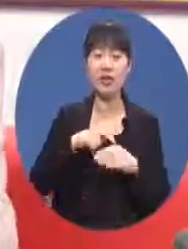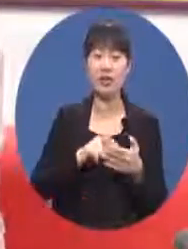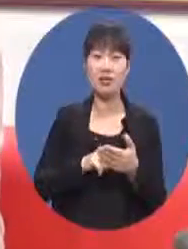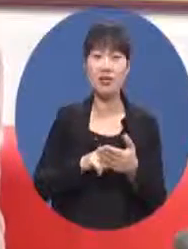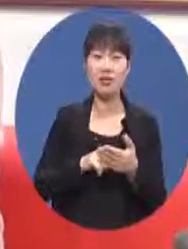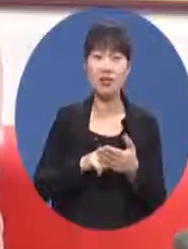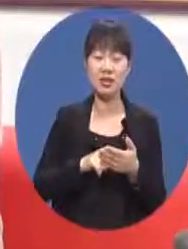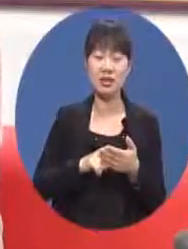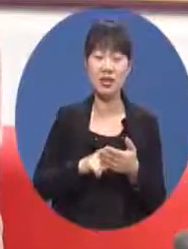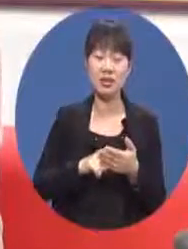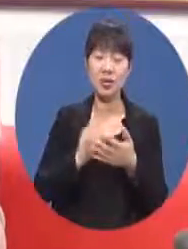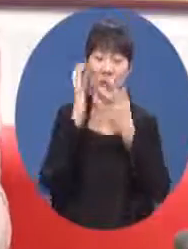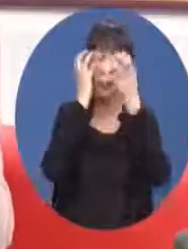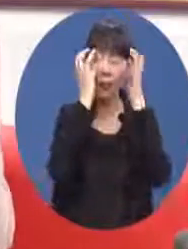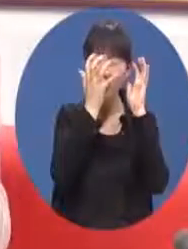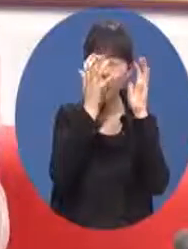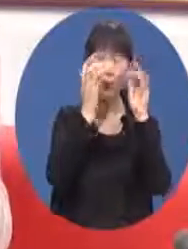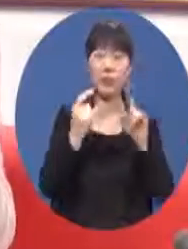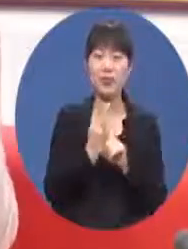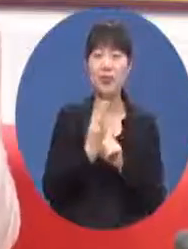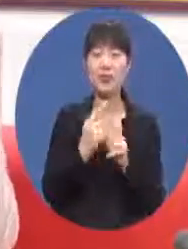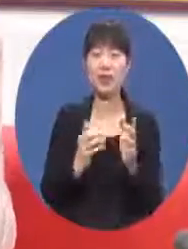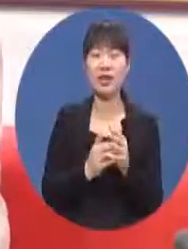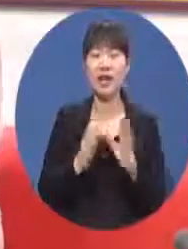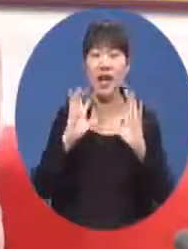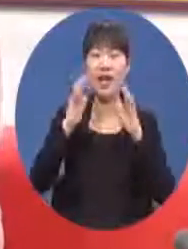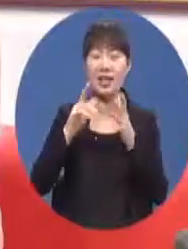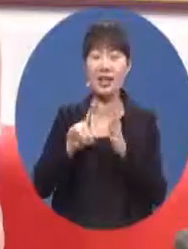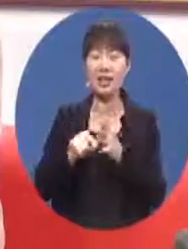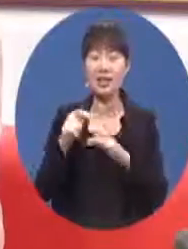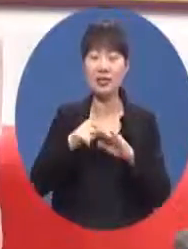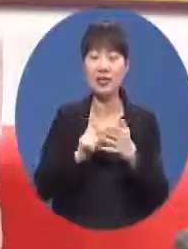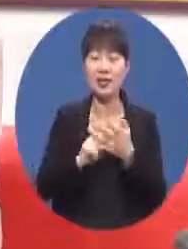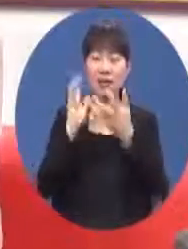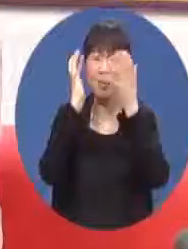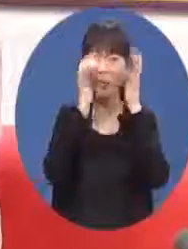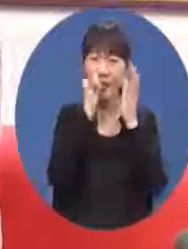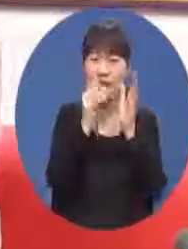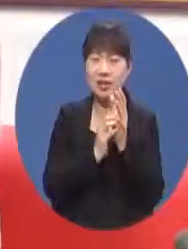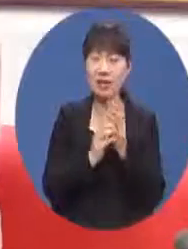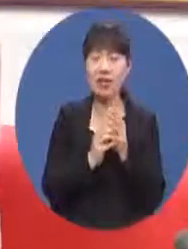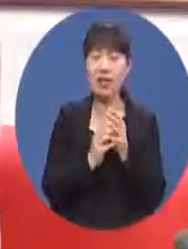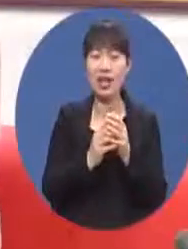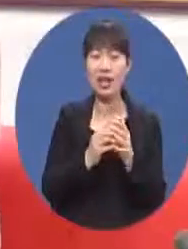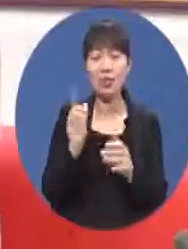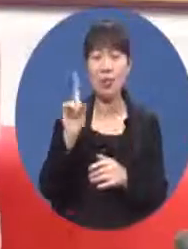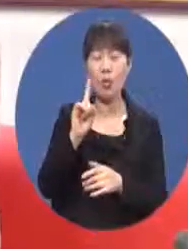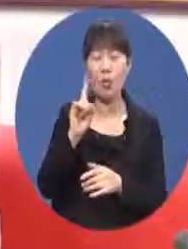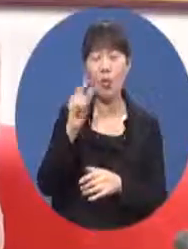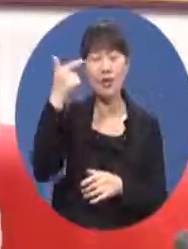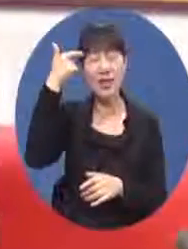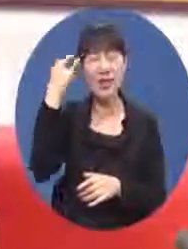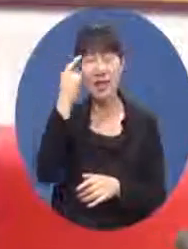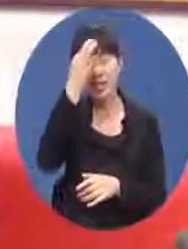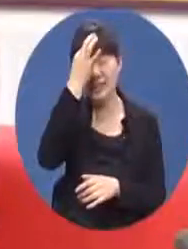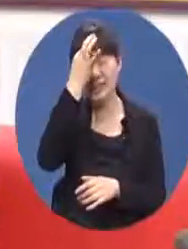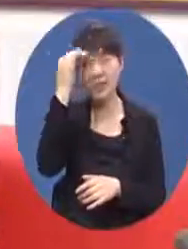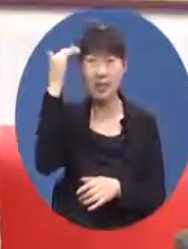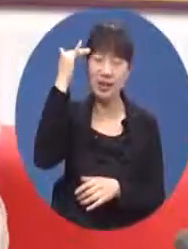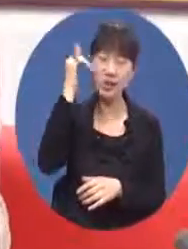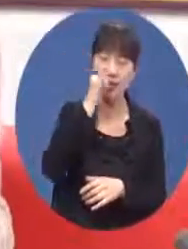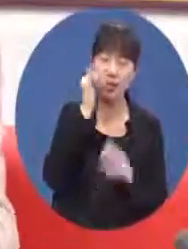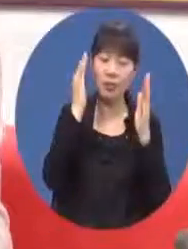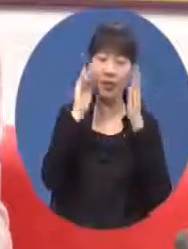굉장히 복잡다단해집니다. 근데 아동기의 심리가 이렇게 복잡해지면 아이 기능에 자꾸 방해를 둬요. 그래서 제일 중요한 공부하는